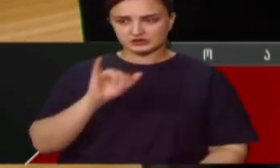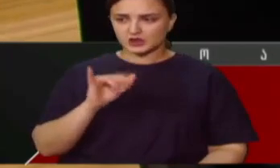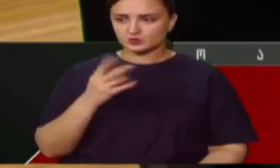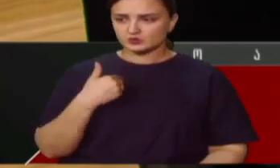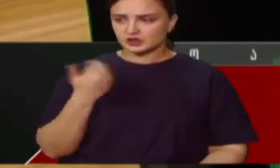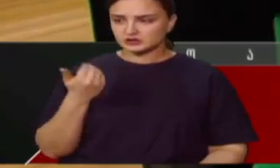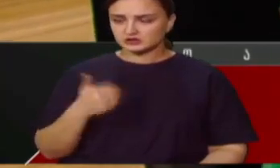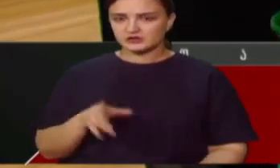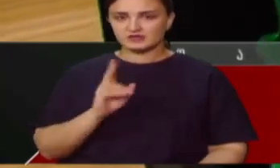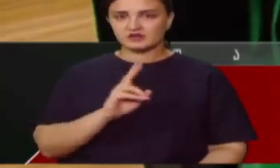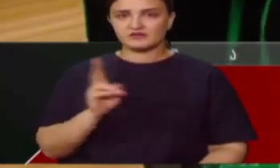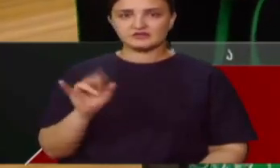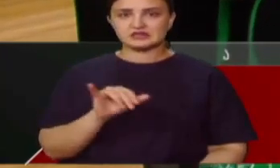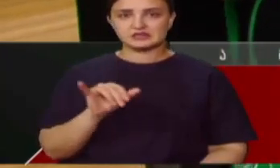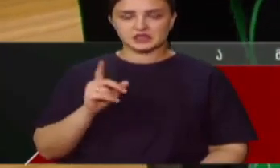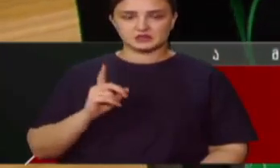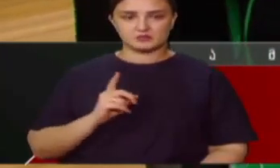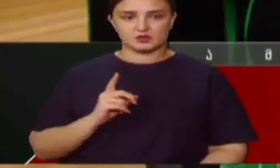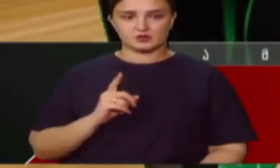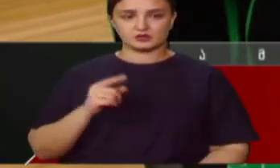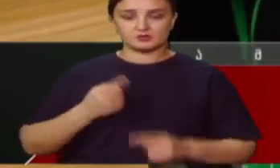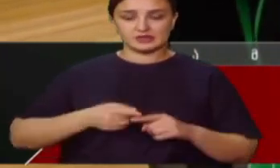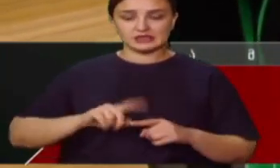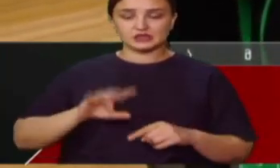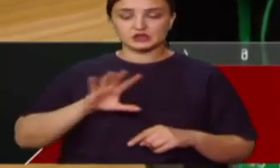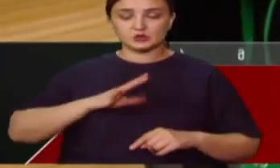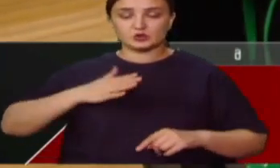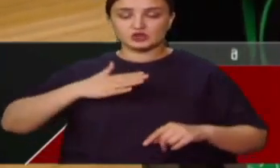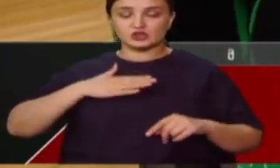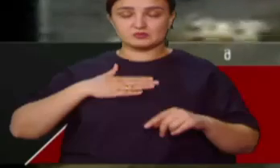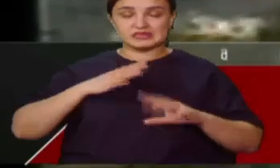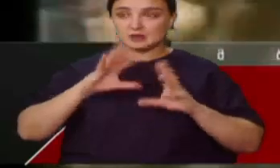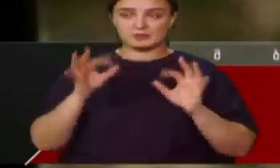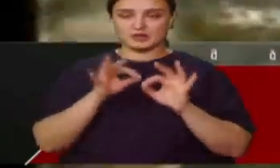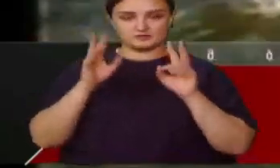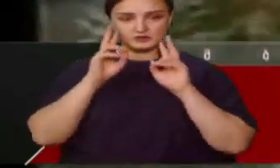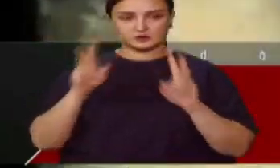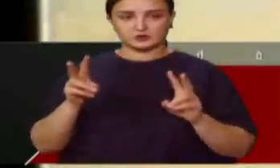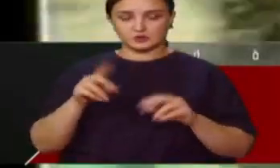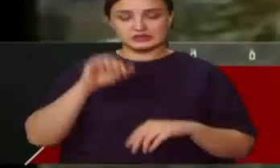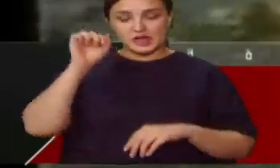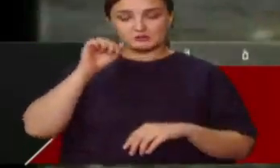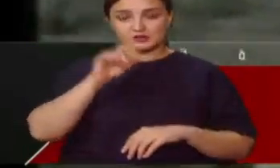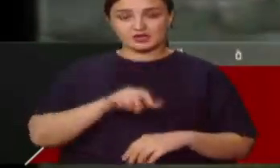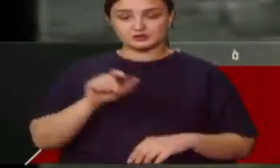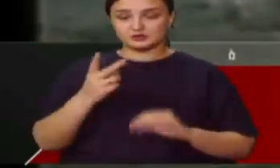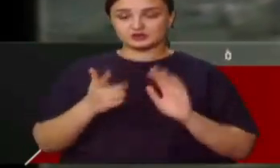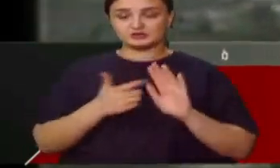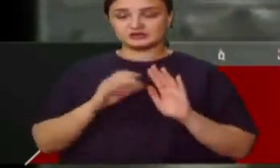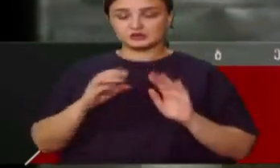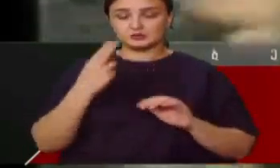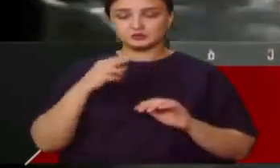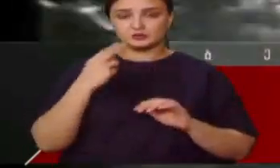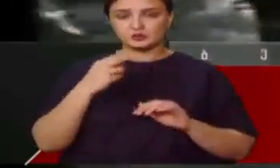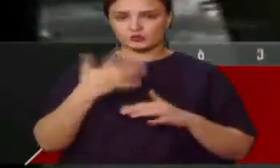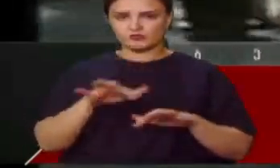წავიდე? ვინ სად მელოდება? ამას ეს იყო ჩემი ის აზრზარ ვიყავი. Separatistebs, 25 სექტემბერს სოხუმი